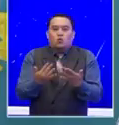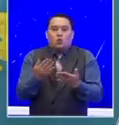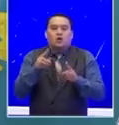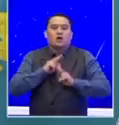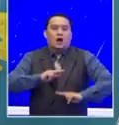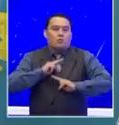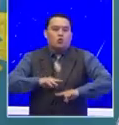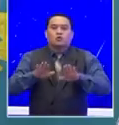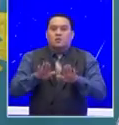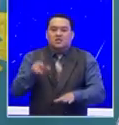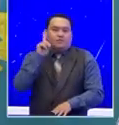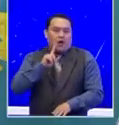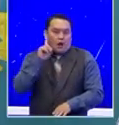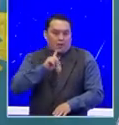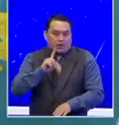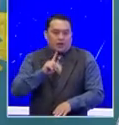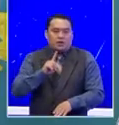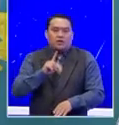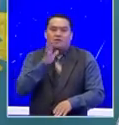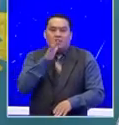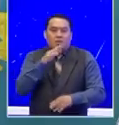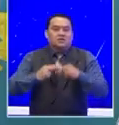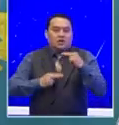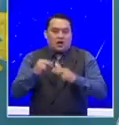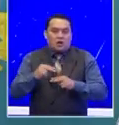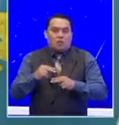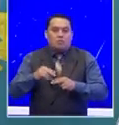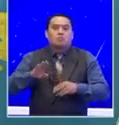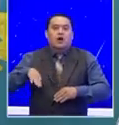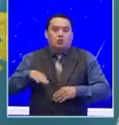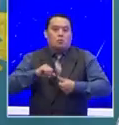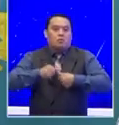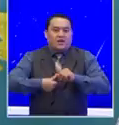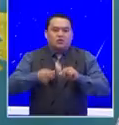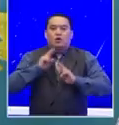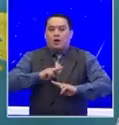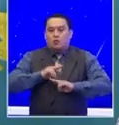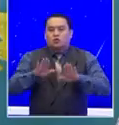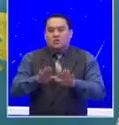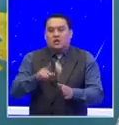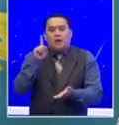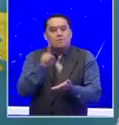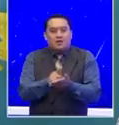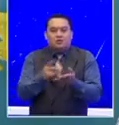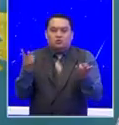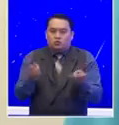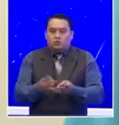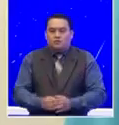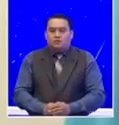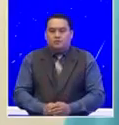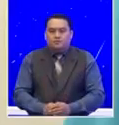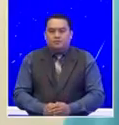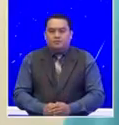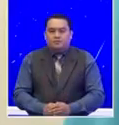мест временных на период строительства? И потом постоянных рабочих мест должно быть.